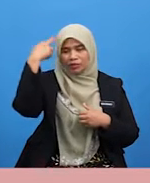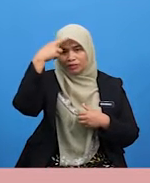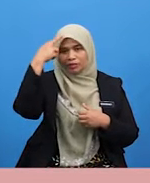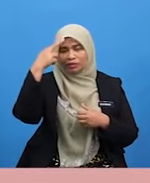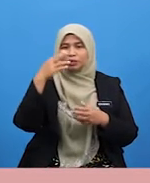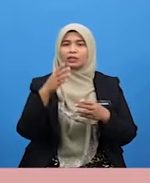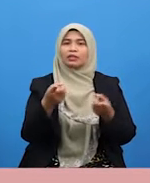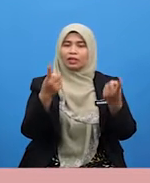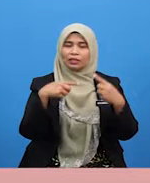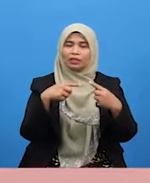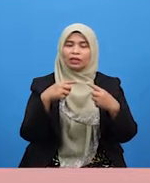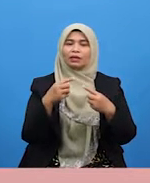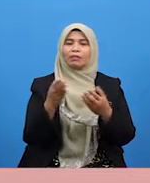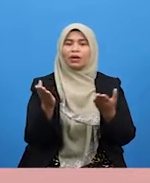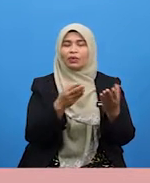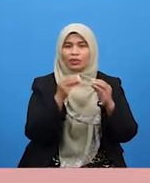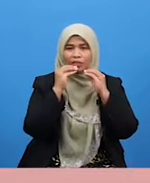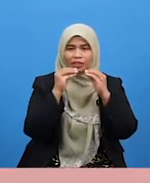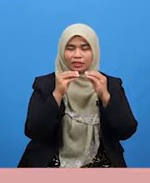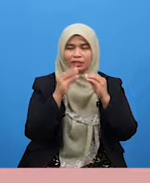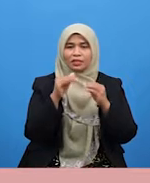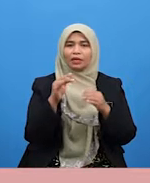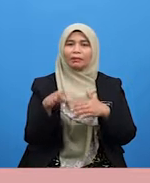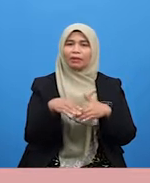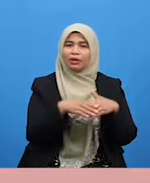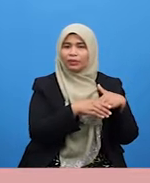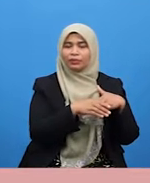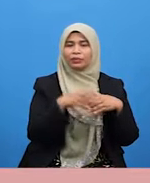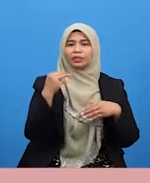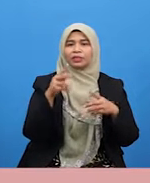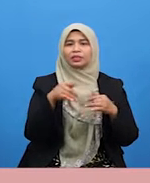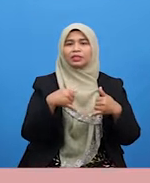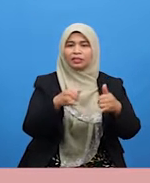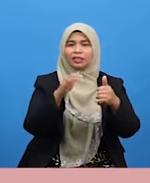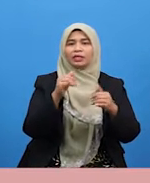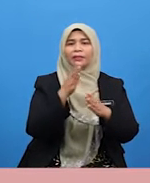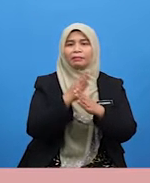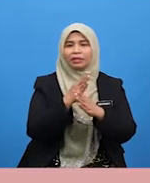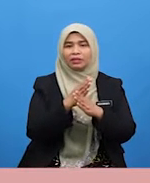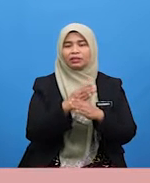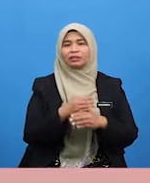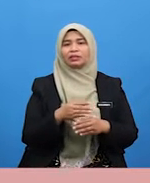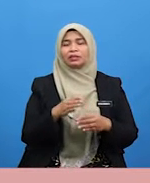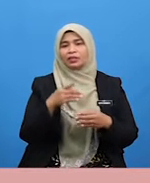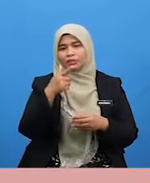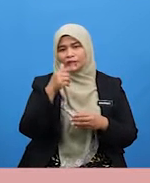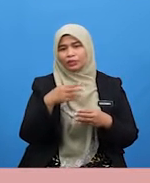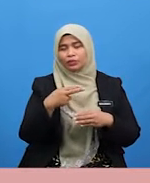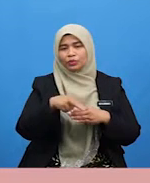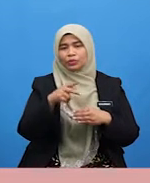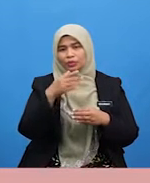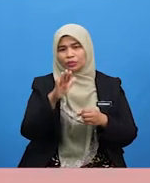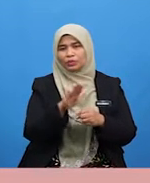alaihi wasallam datang membawa ajaran yang memandu mereka ke jalan yang benar. Baginda diutuskan